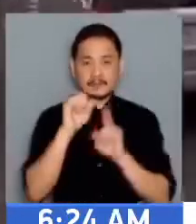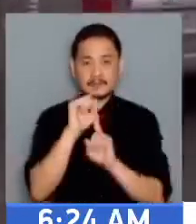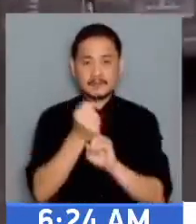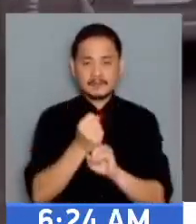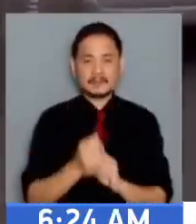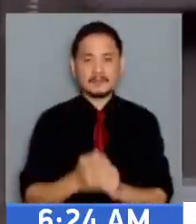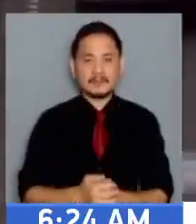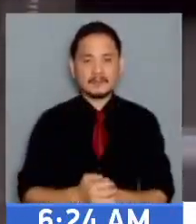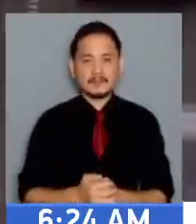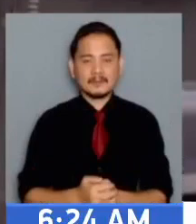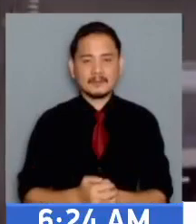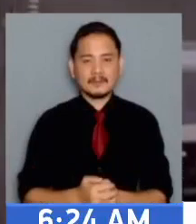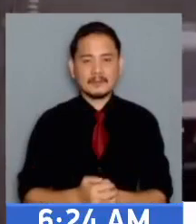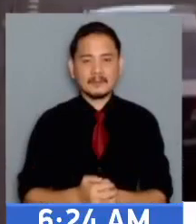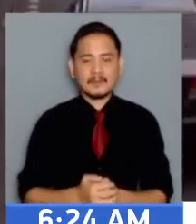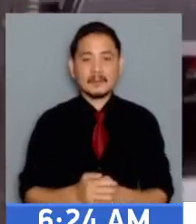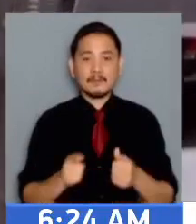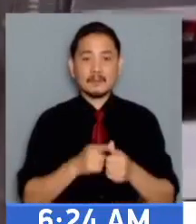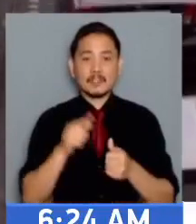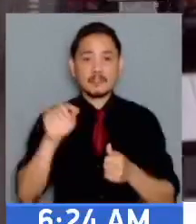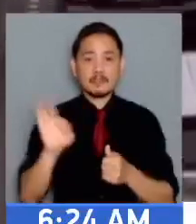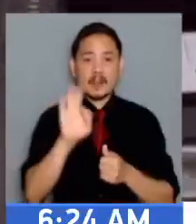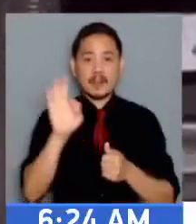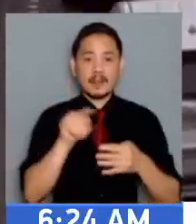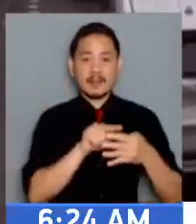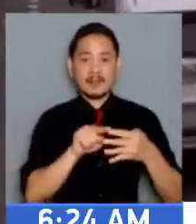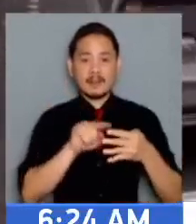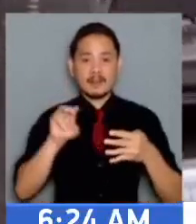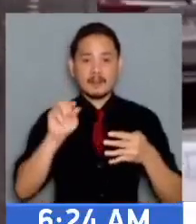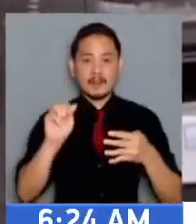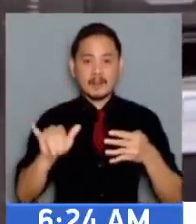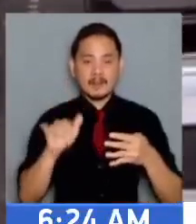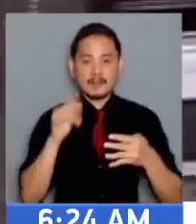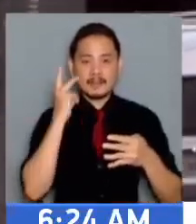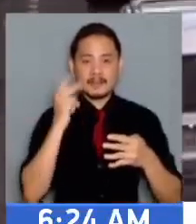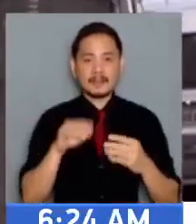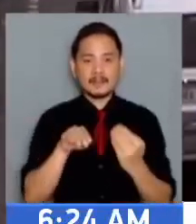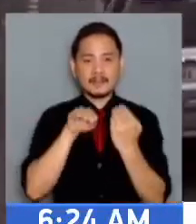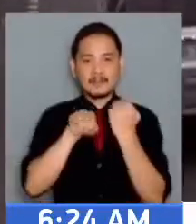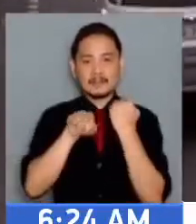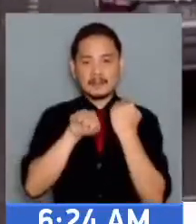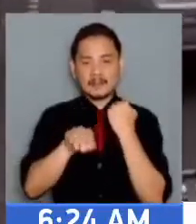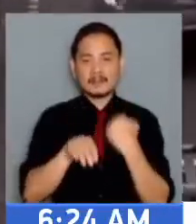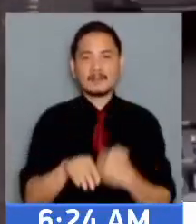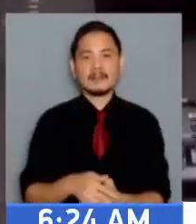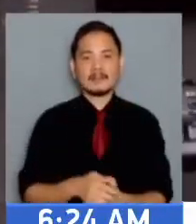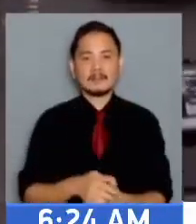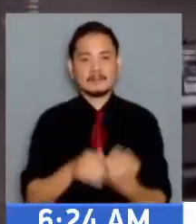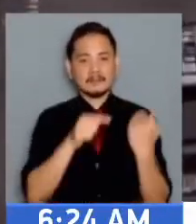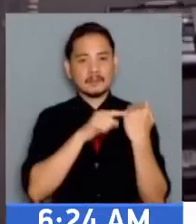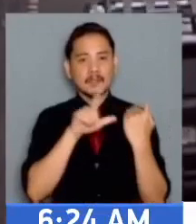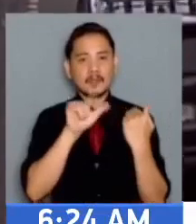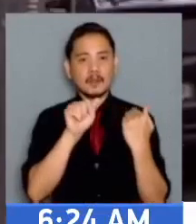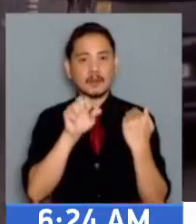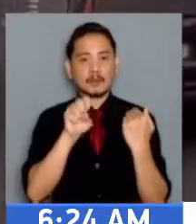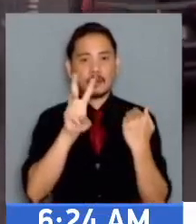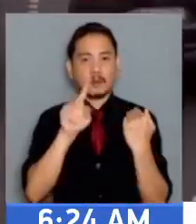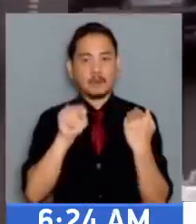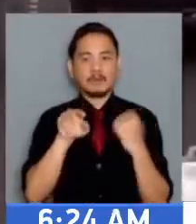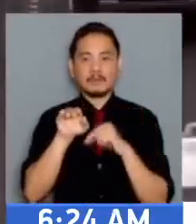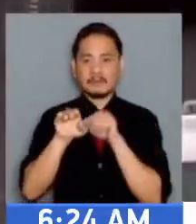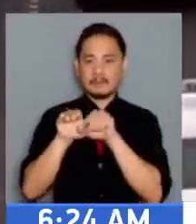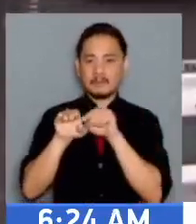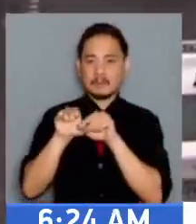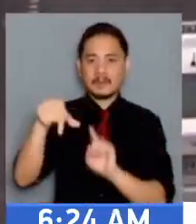buwan ng Mayo. Kaliwa ay papunta po ng Quezon City, kanan papunta ng Loton. At yung nakikita natin ngayon sa mga oras na ito sa inyong mga